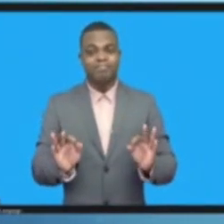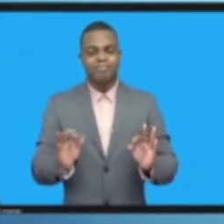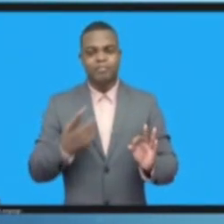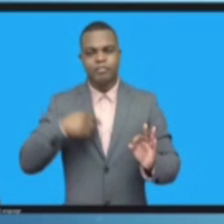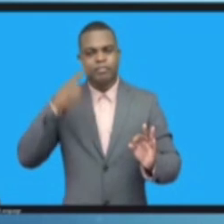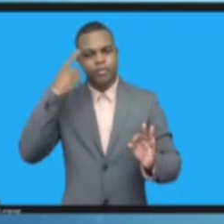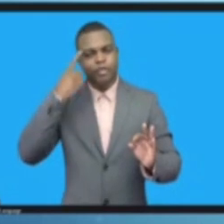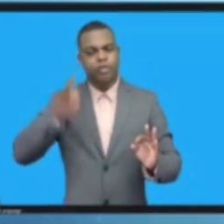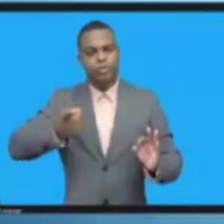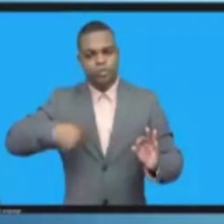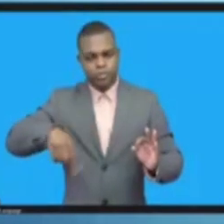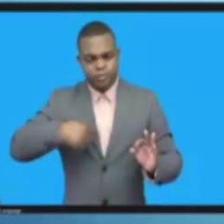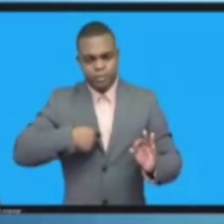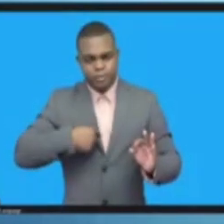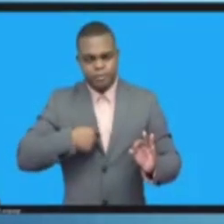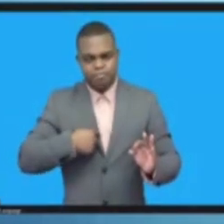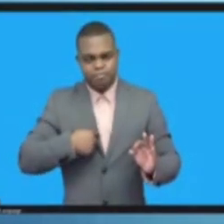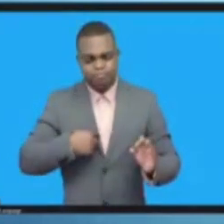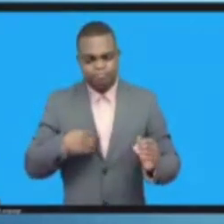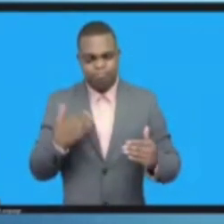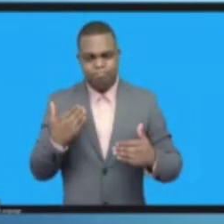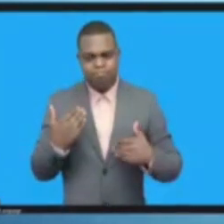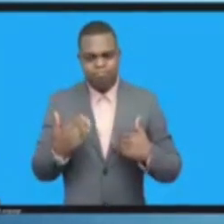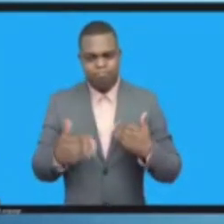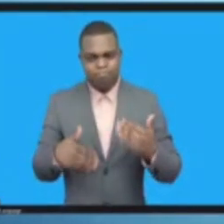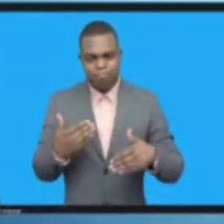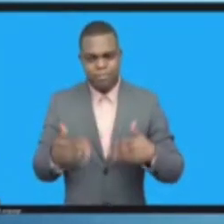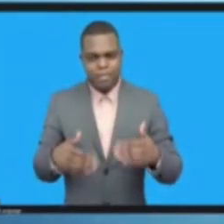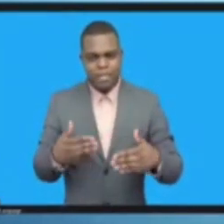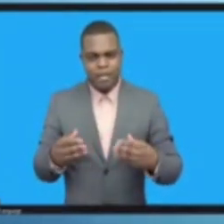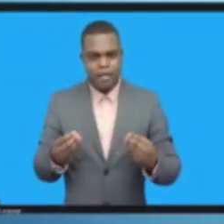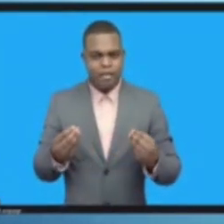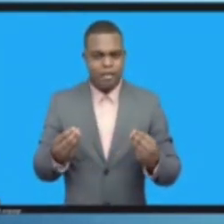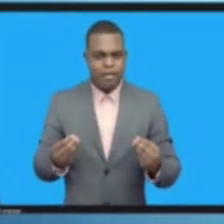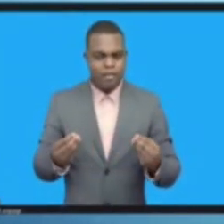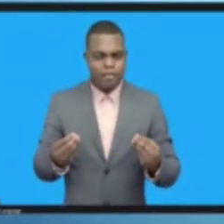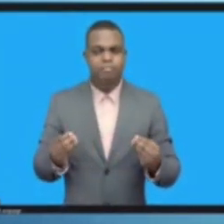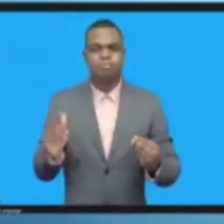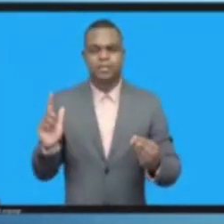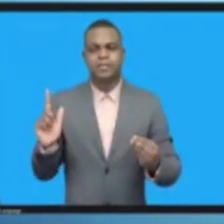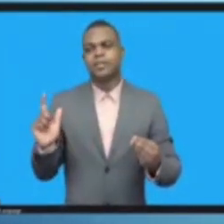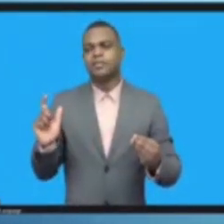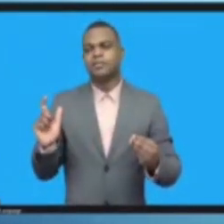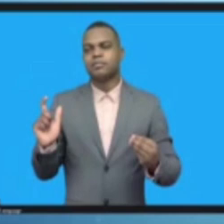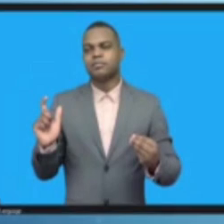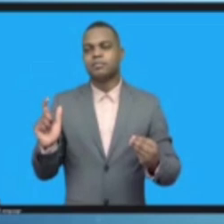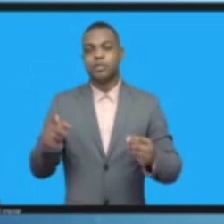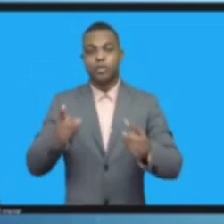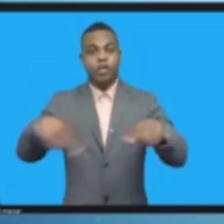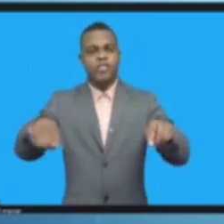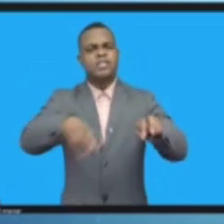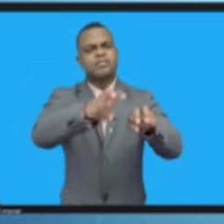Je pense que nous pouvons commencer. Si vous pouviez prendre place, je vous prie.